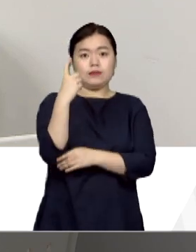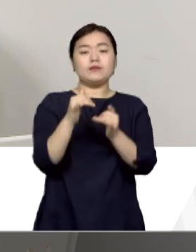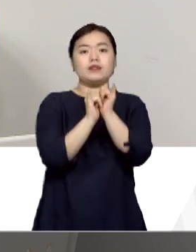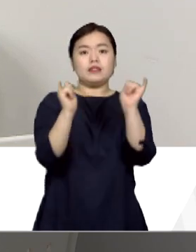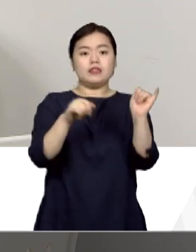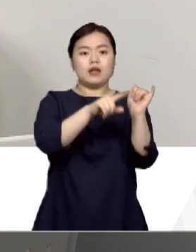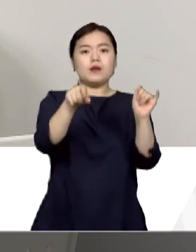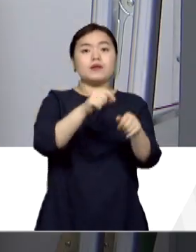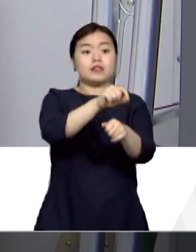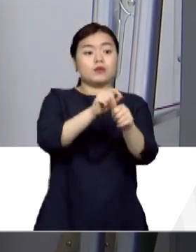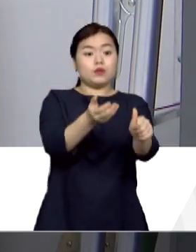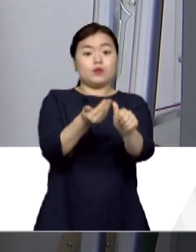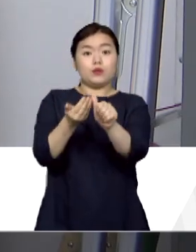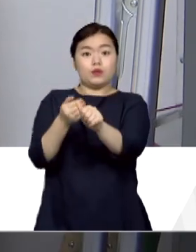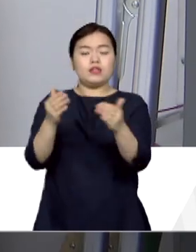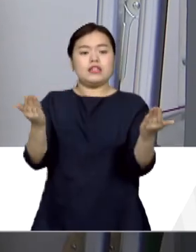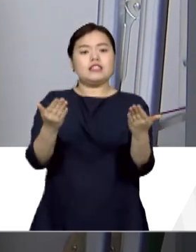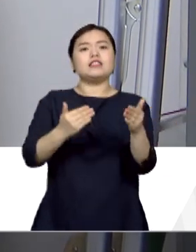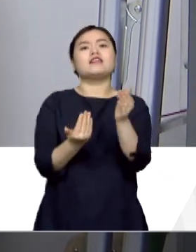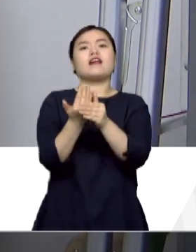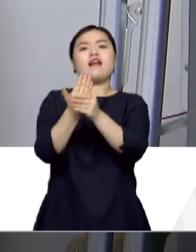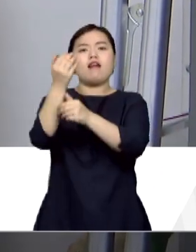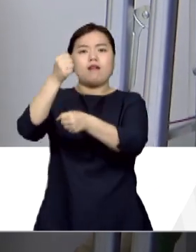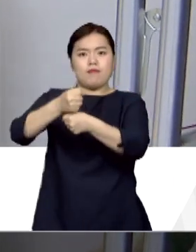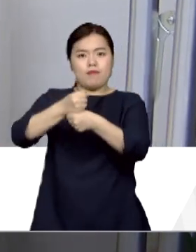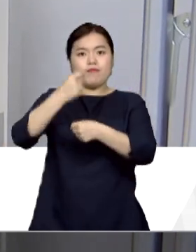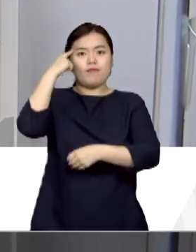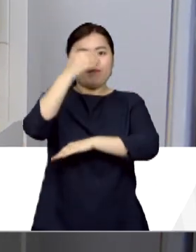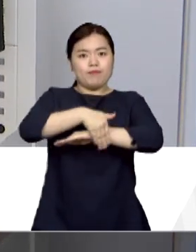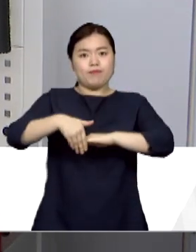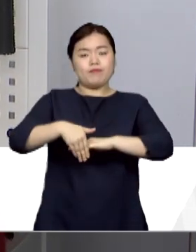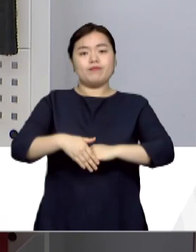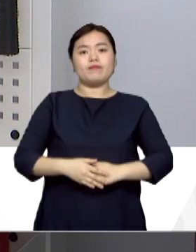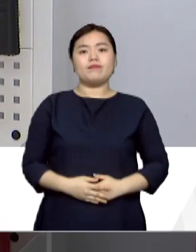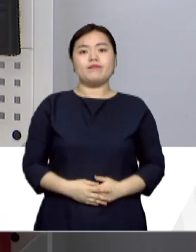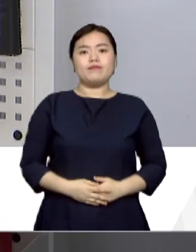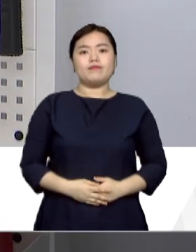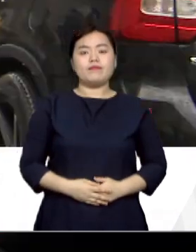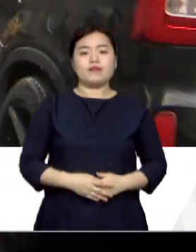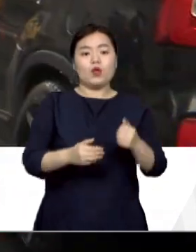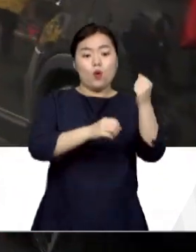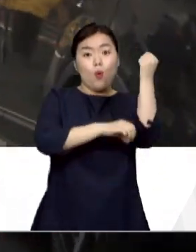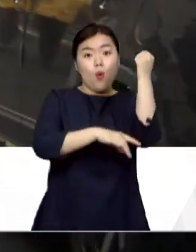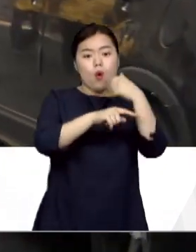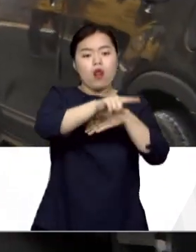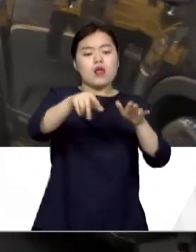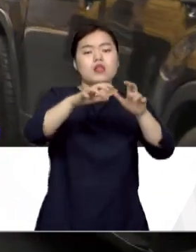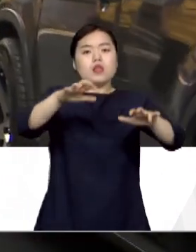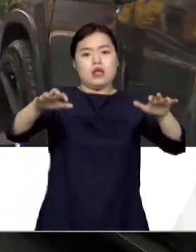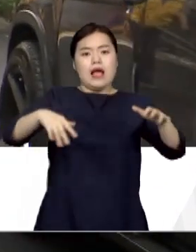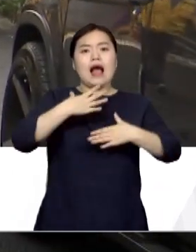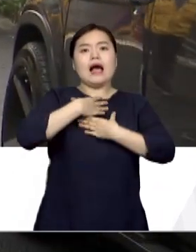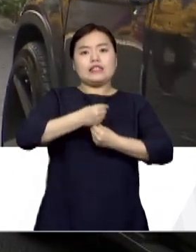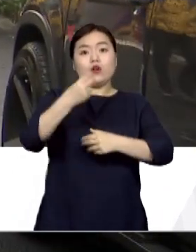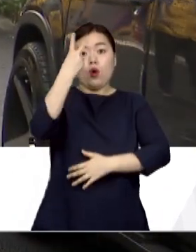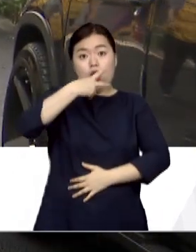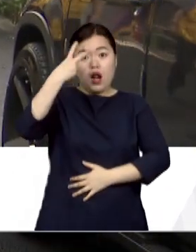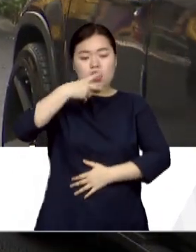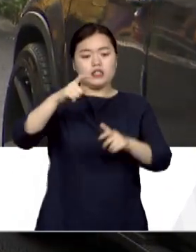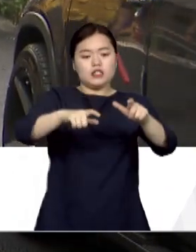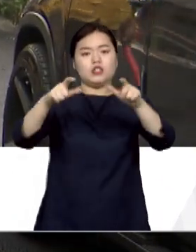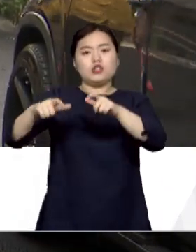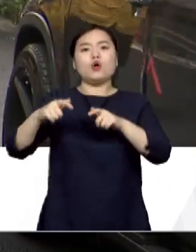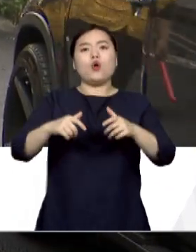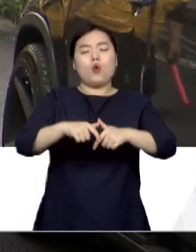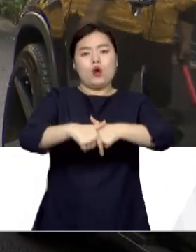행복마을 지킴이와 행복마을 사무원을 채용해 공공 일자리 창출에도 기여하게 됩니다. 원도심 주민의 안전관리와